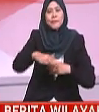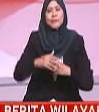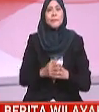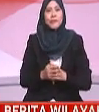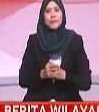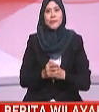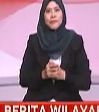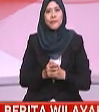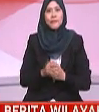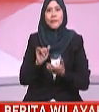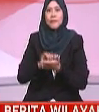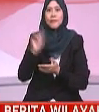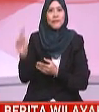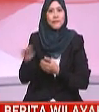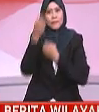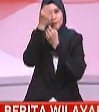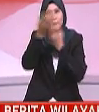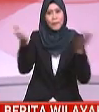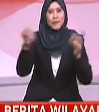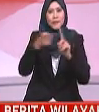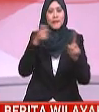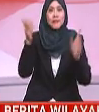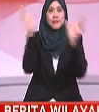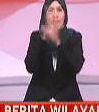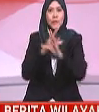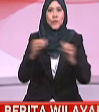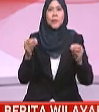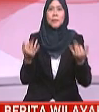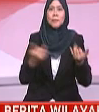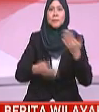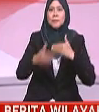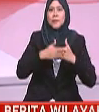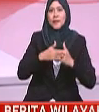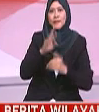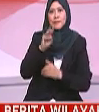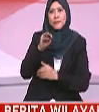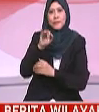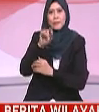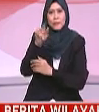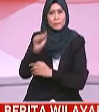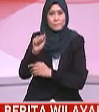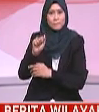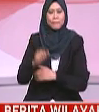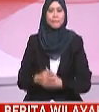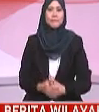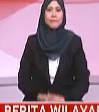Sekian berita wilayah dari Sarawak. Kita kembali bersama Miza di Angkasa Puri. Silakan.